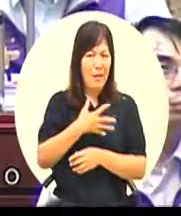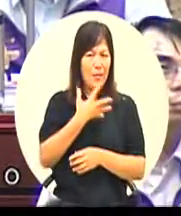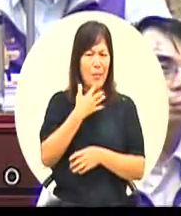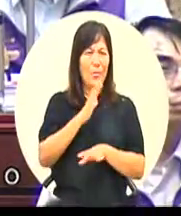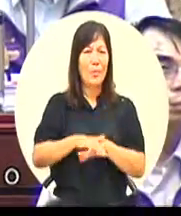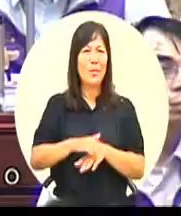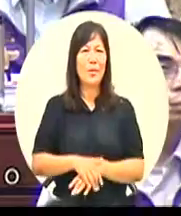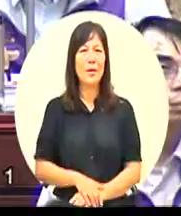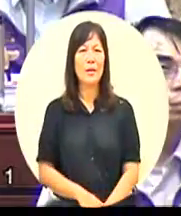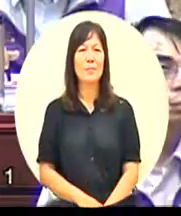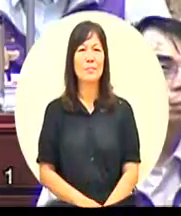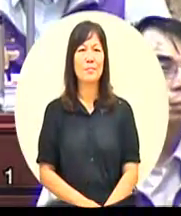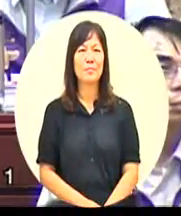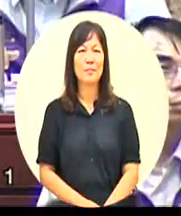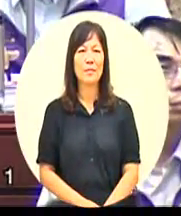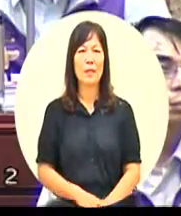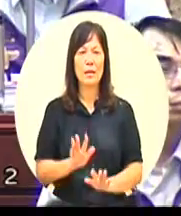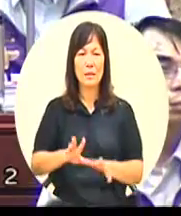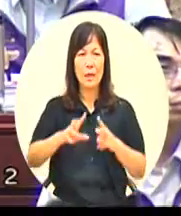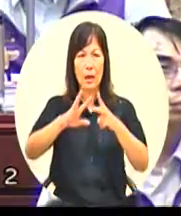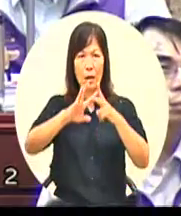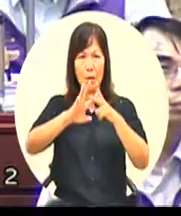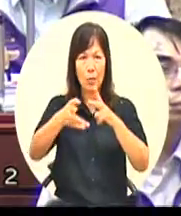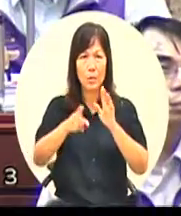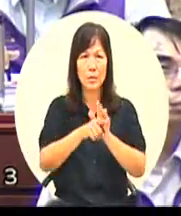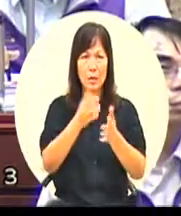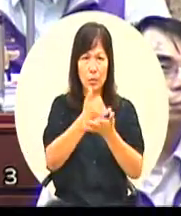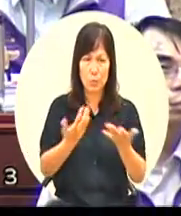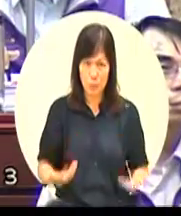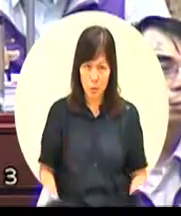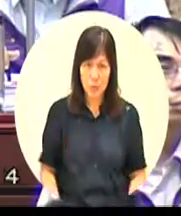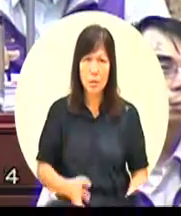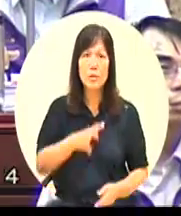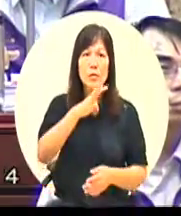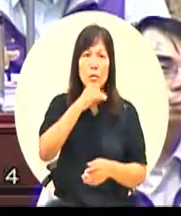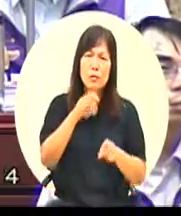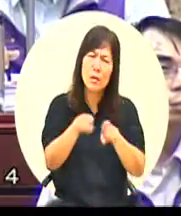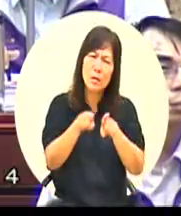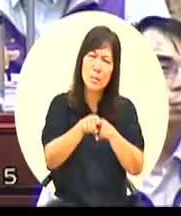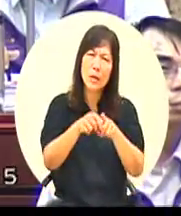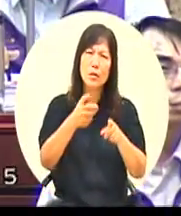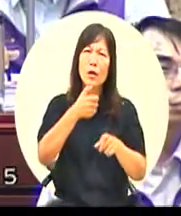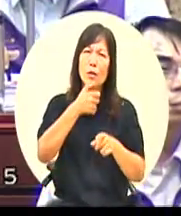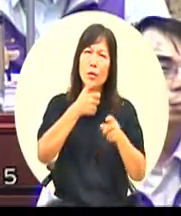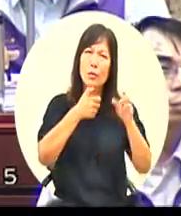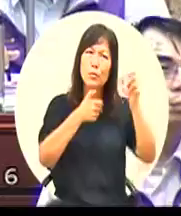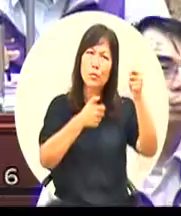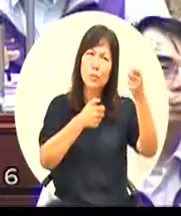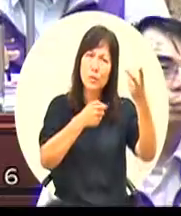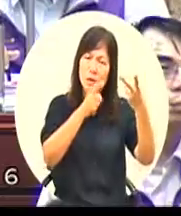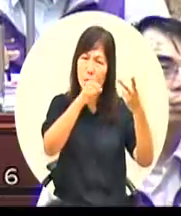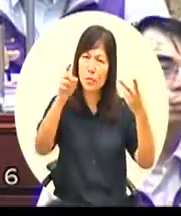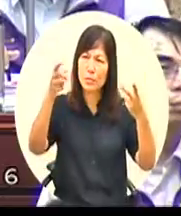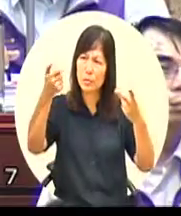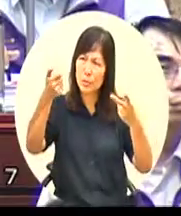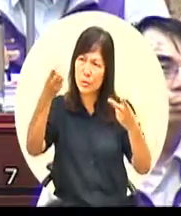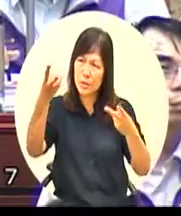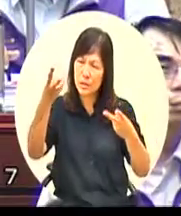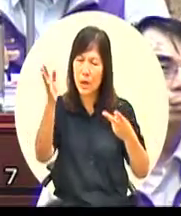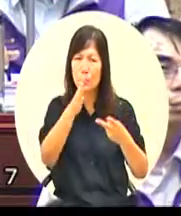那我们现在目前国小的退休的年龄普遍大概在52、53岁，所以跟现